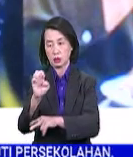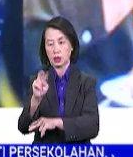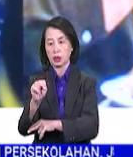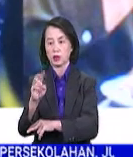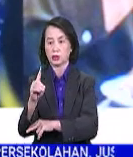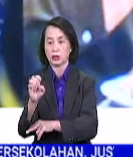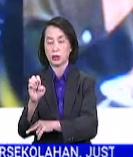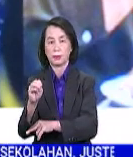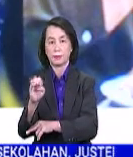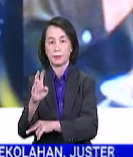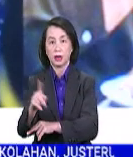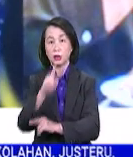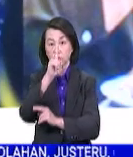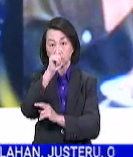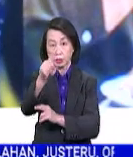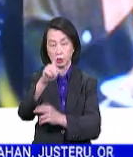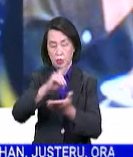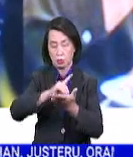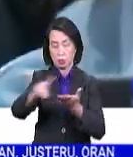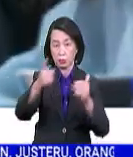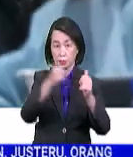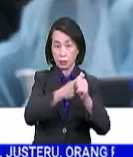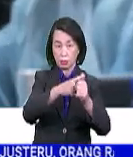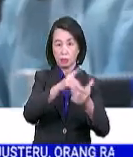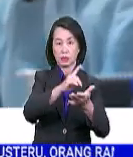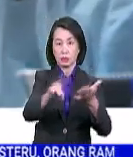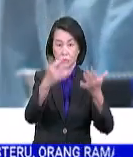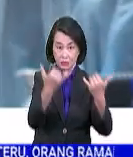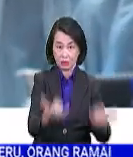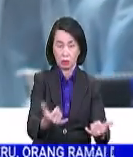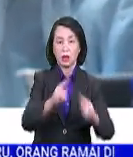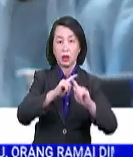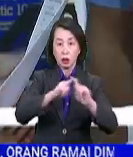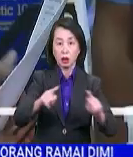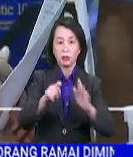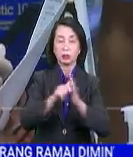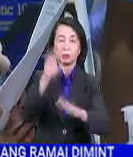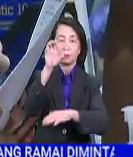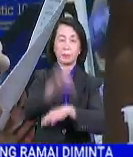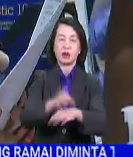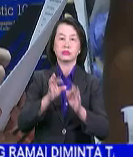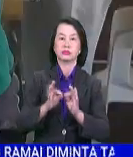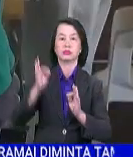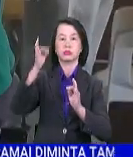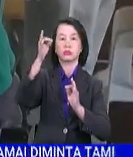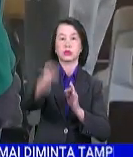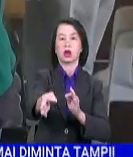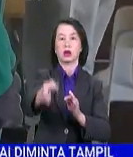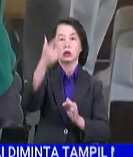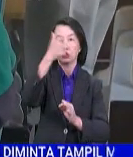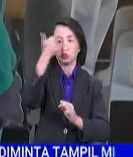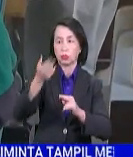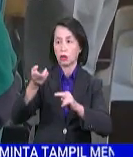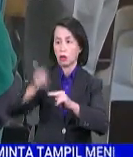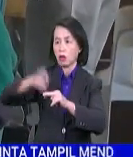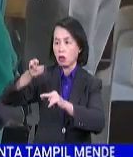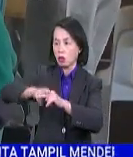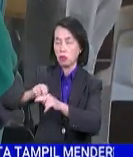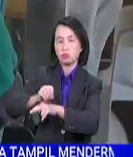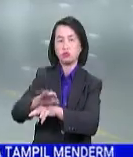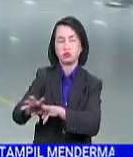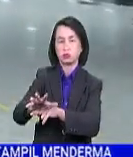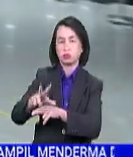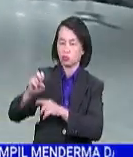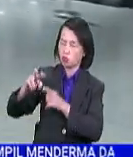endemik sepatutnya dibuat pada minggu pertama bulan ini. Bagaimanapun, perkara itu terpaksa ditangguhkan berikutan peningkatan jangkitan